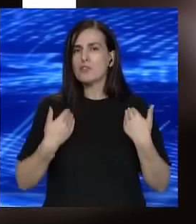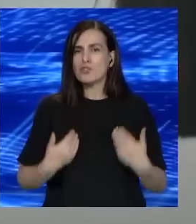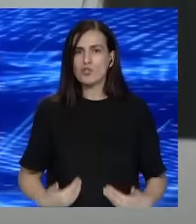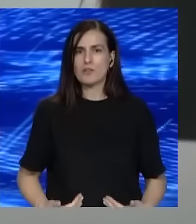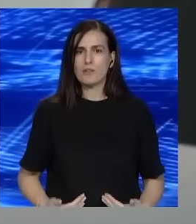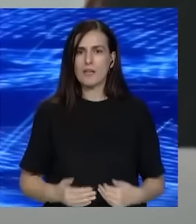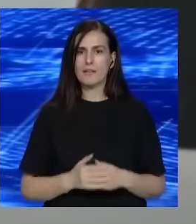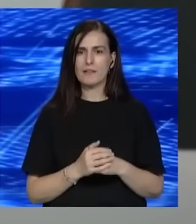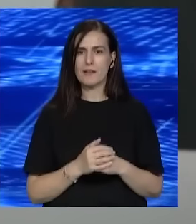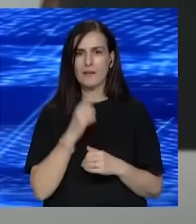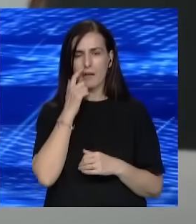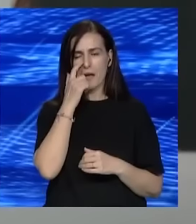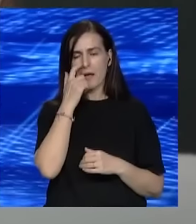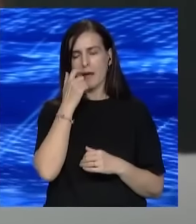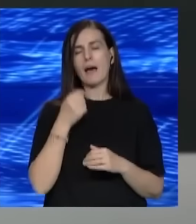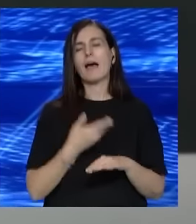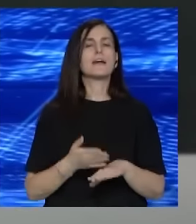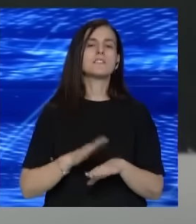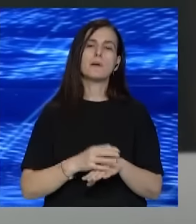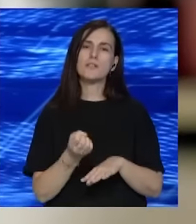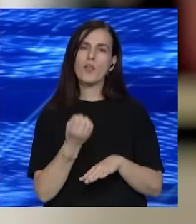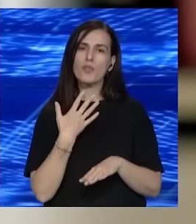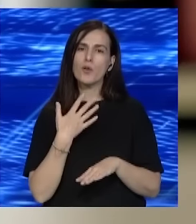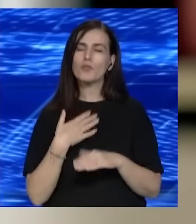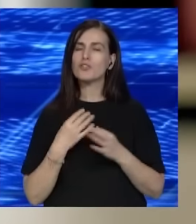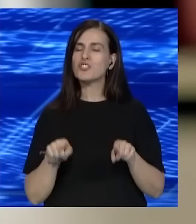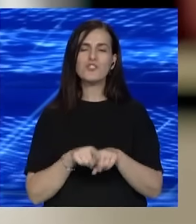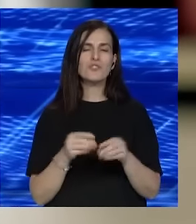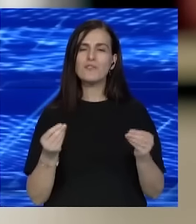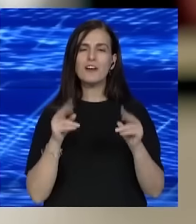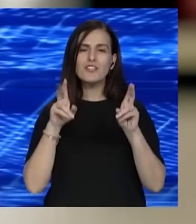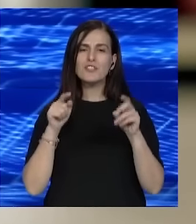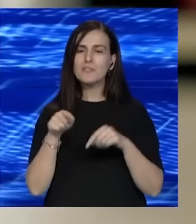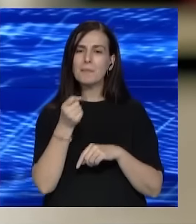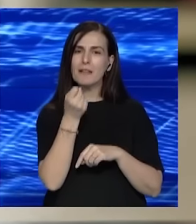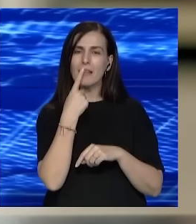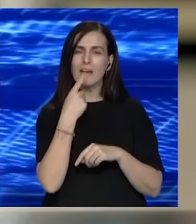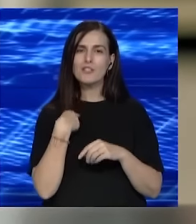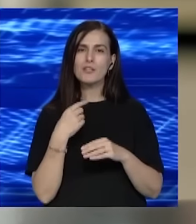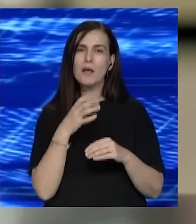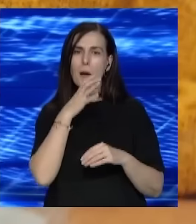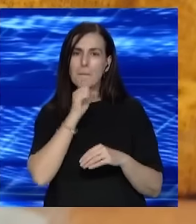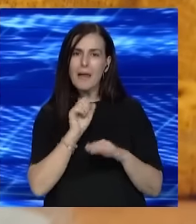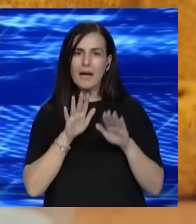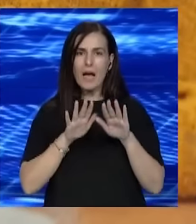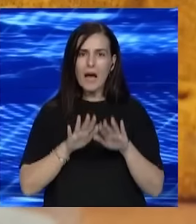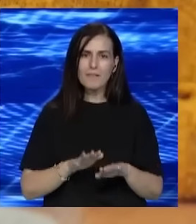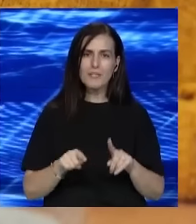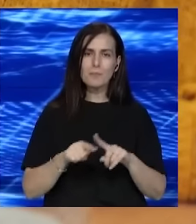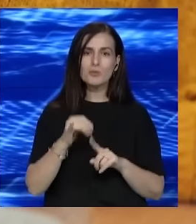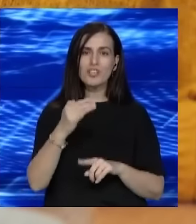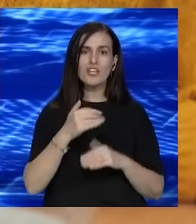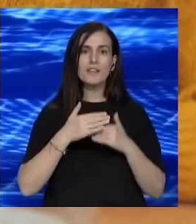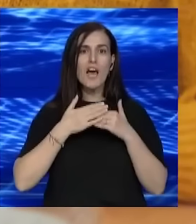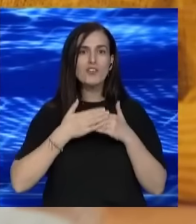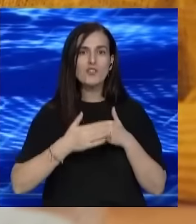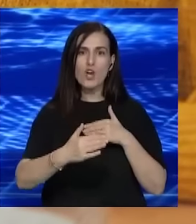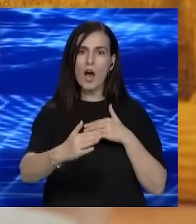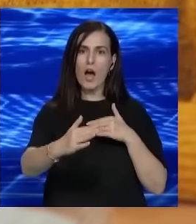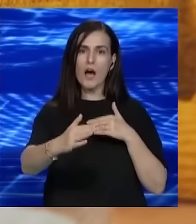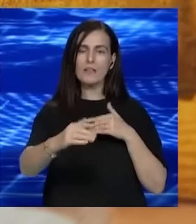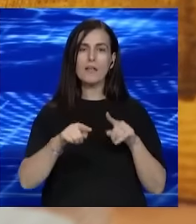pas transplantimit të organeve, disa ekspertë thonë se pilula mund të ngadalësojë procesin e plakjes, ndërsa të tjerë besojnë se rritja e gjatësisë duke vonuar apo duke